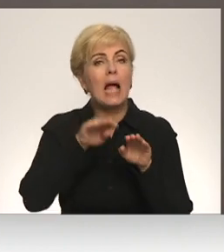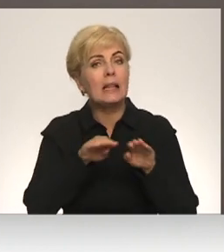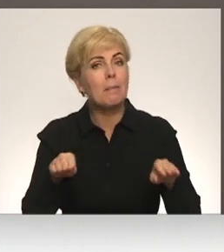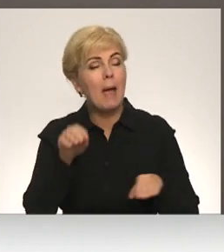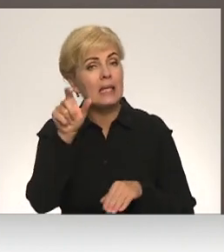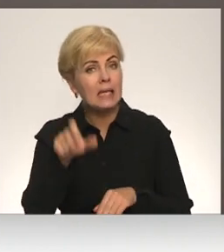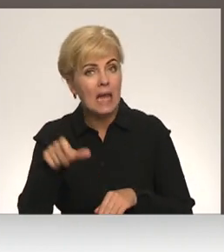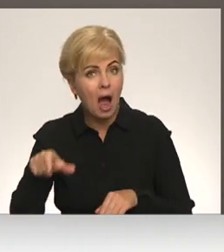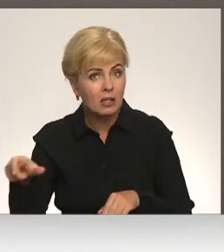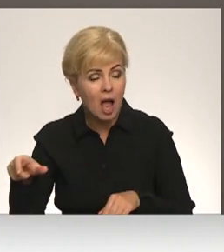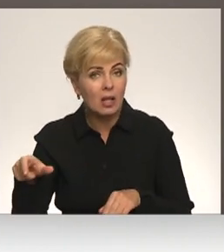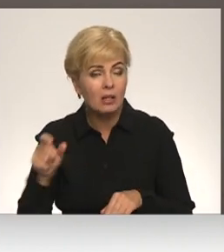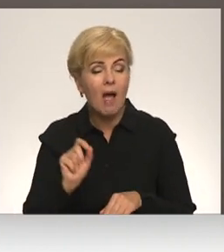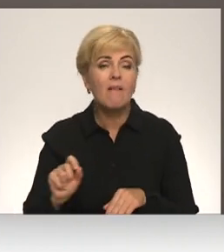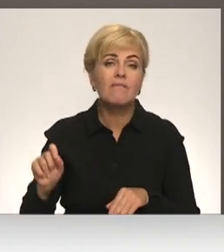ierēģi,